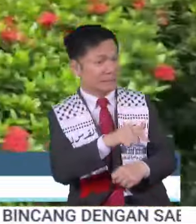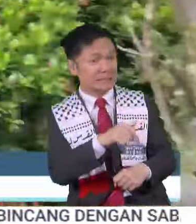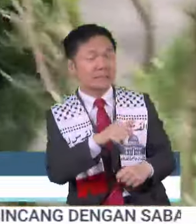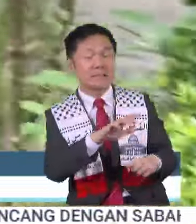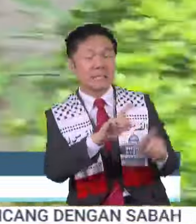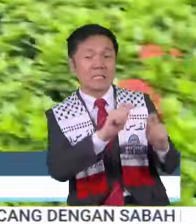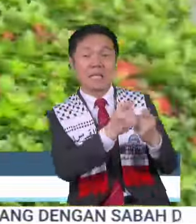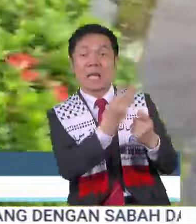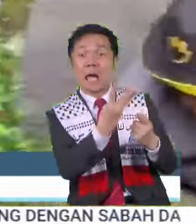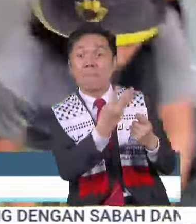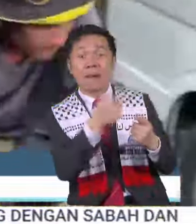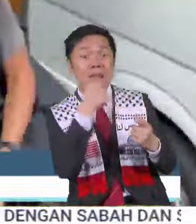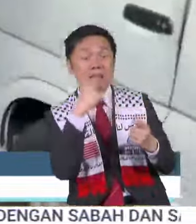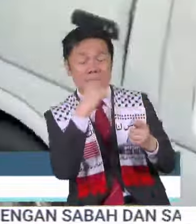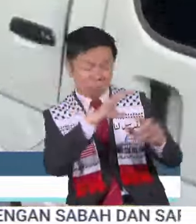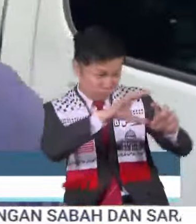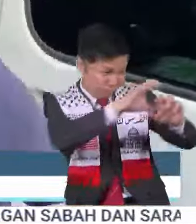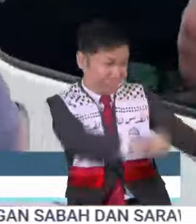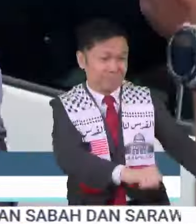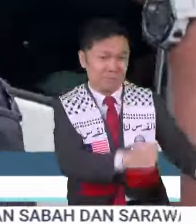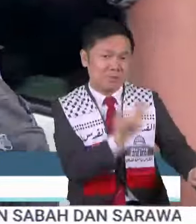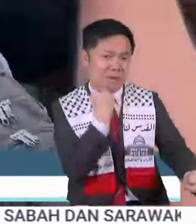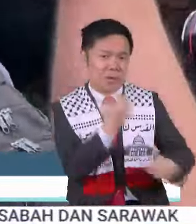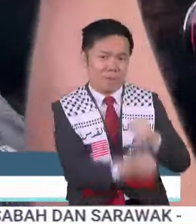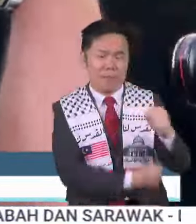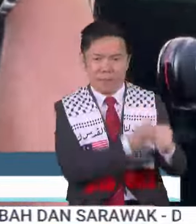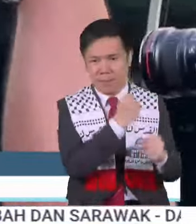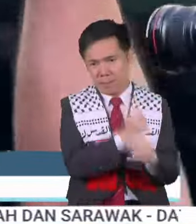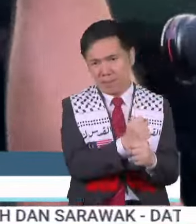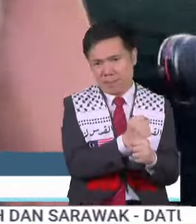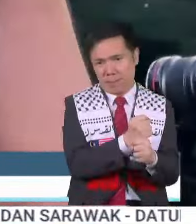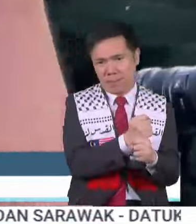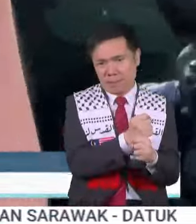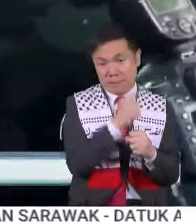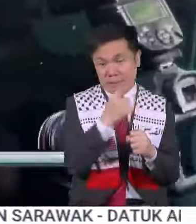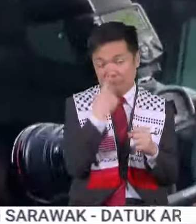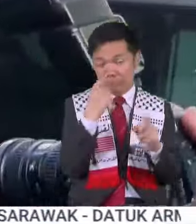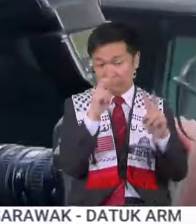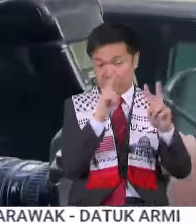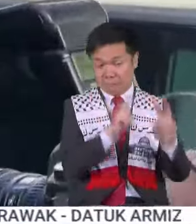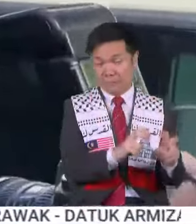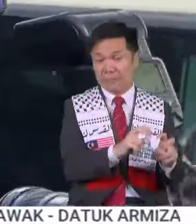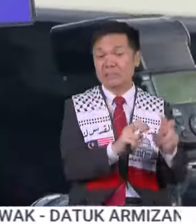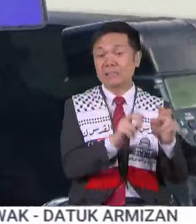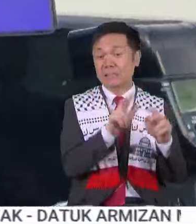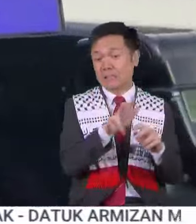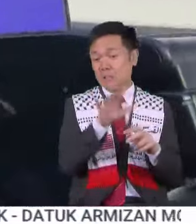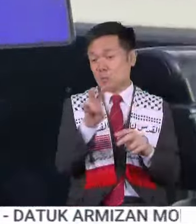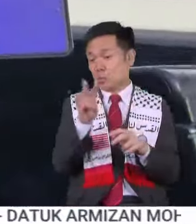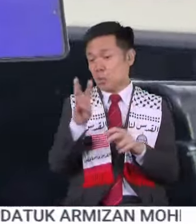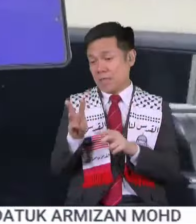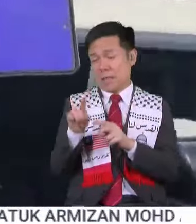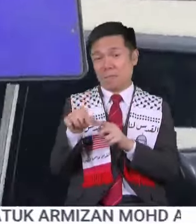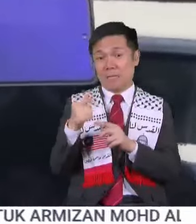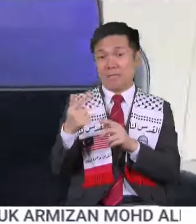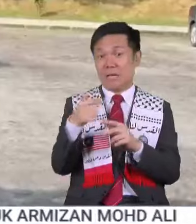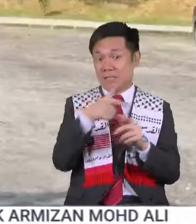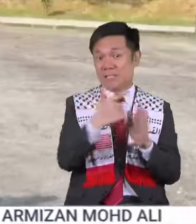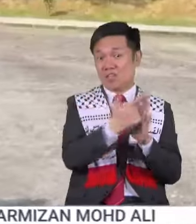tingkatan pada julai dan Oktober tahun lalu siasatan dibuat mengikut seksyen 376 kanun